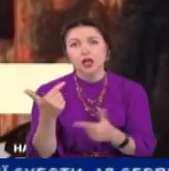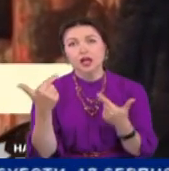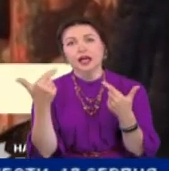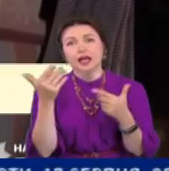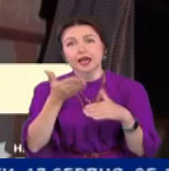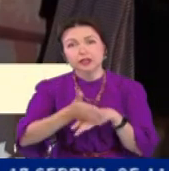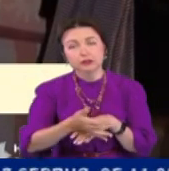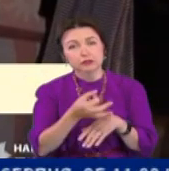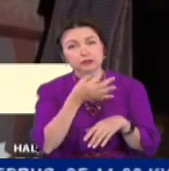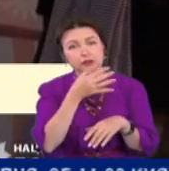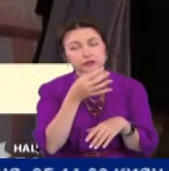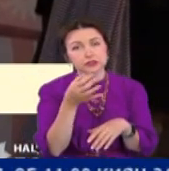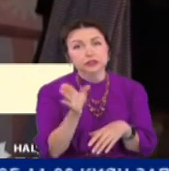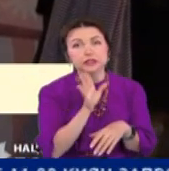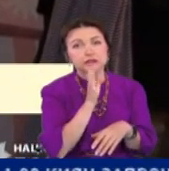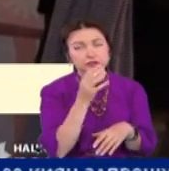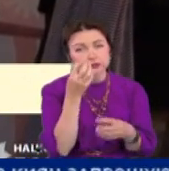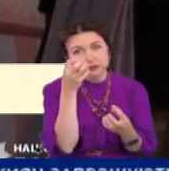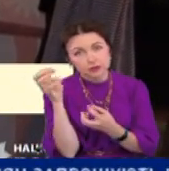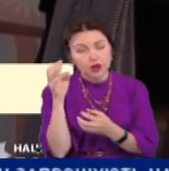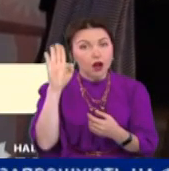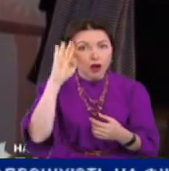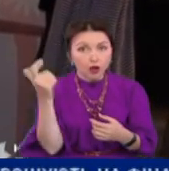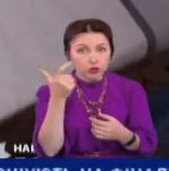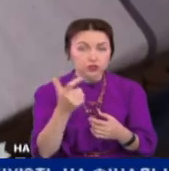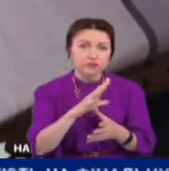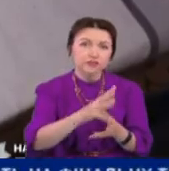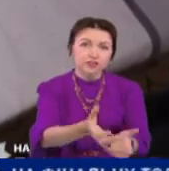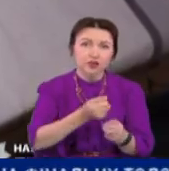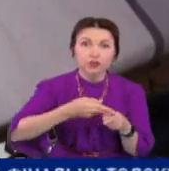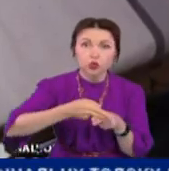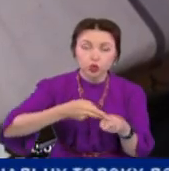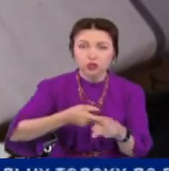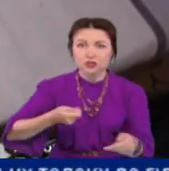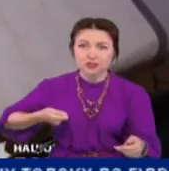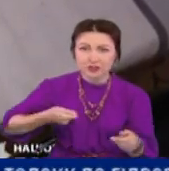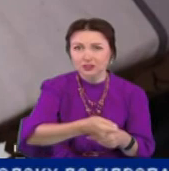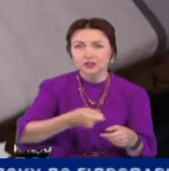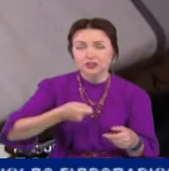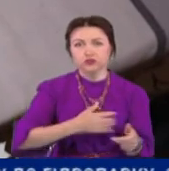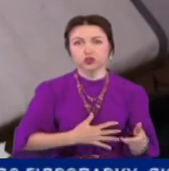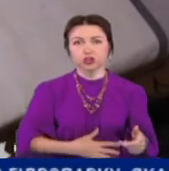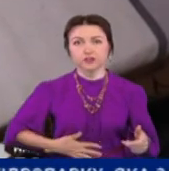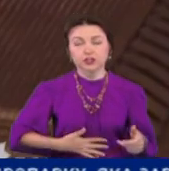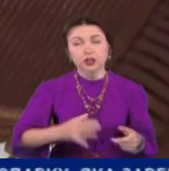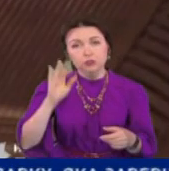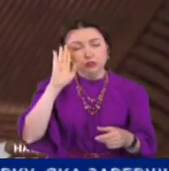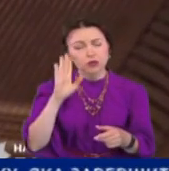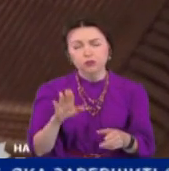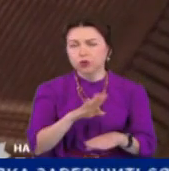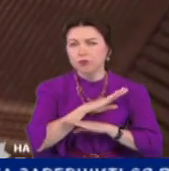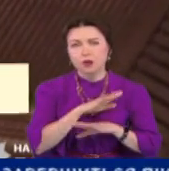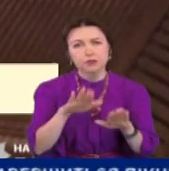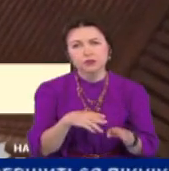п'яним оком на господиню оселі, а господар взявся за кухонний ніж та наніс кілька ударів гостю в живіт. Той помер на місці.